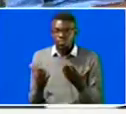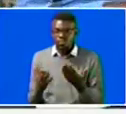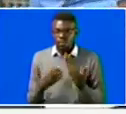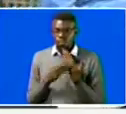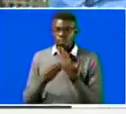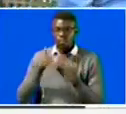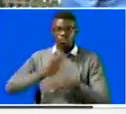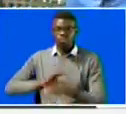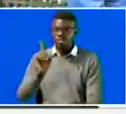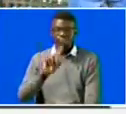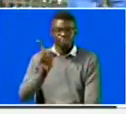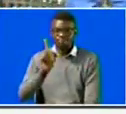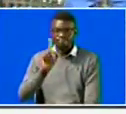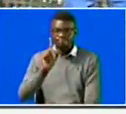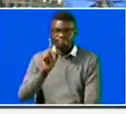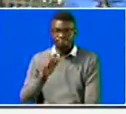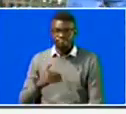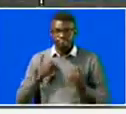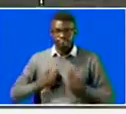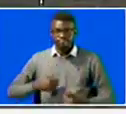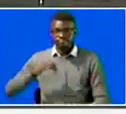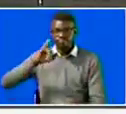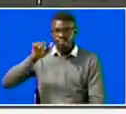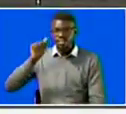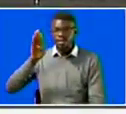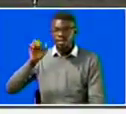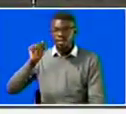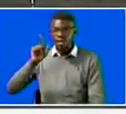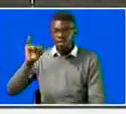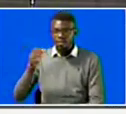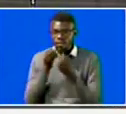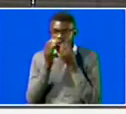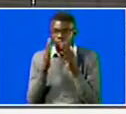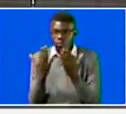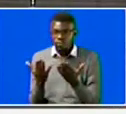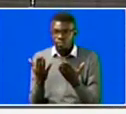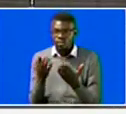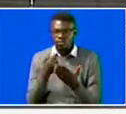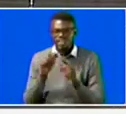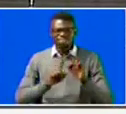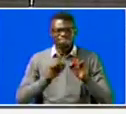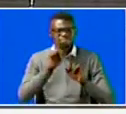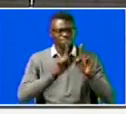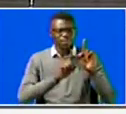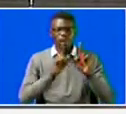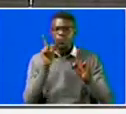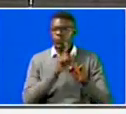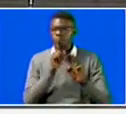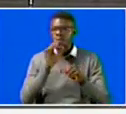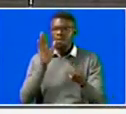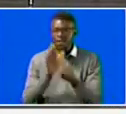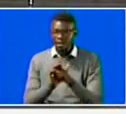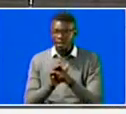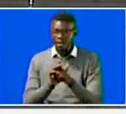mzuri. Mimi, Jabali Afrika, naweza kuambia, we are the most toured Kenyan band. Tuko na over